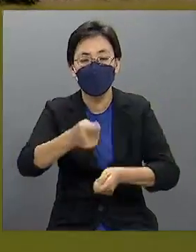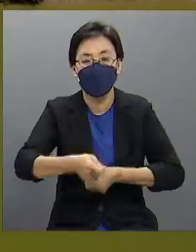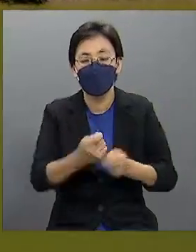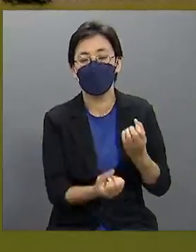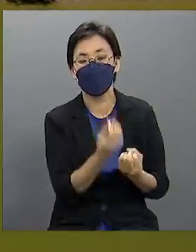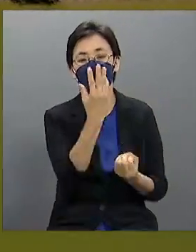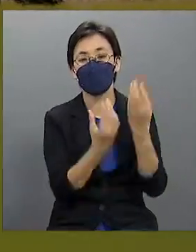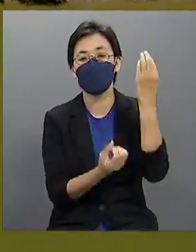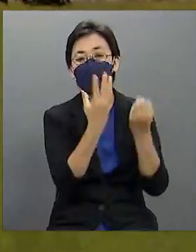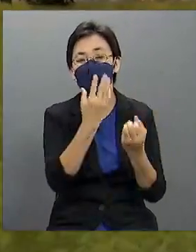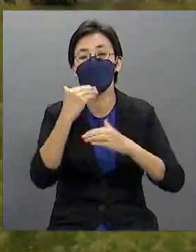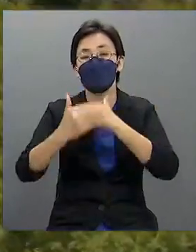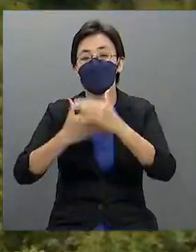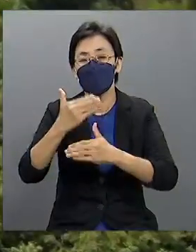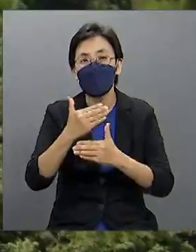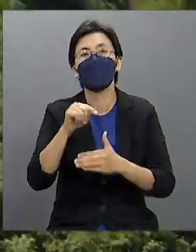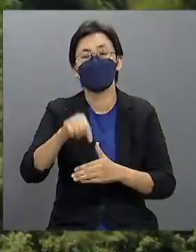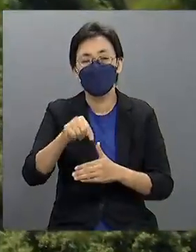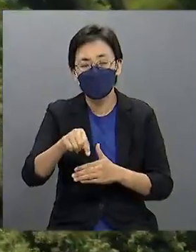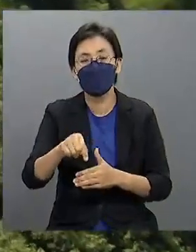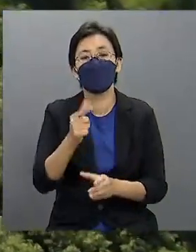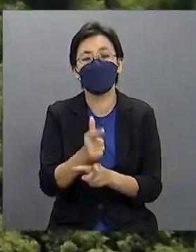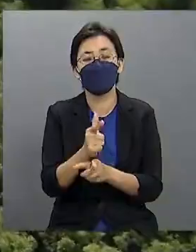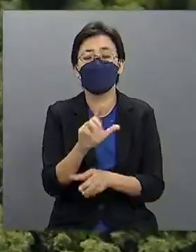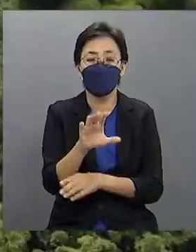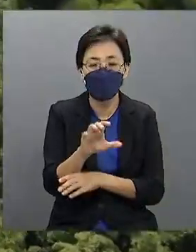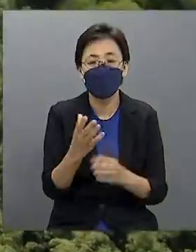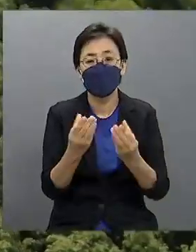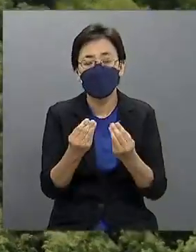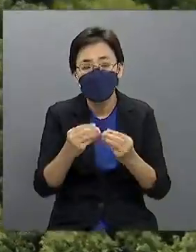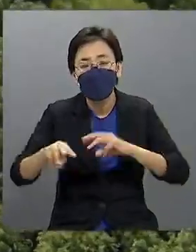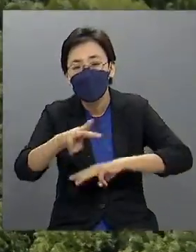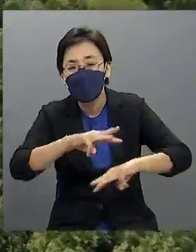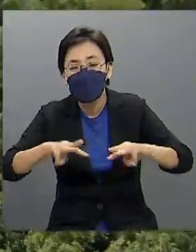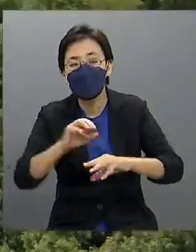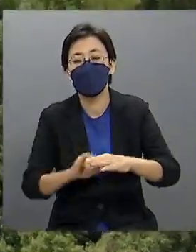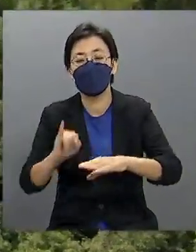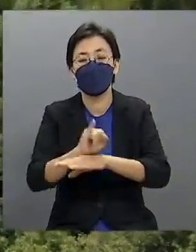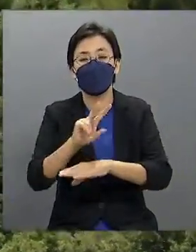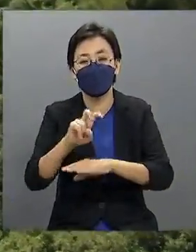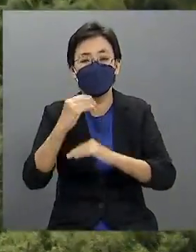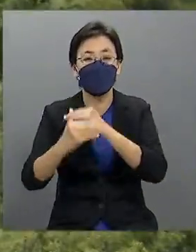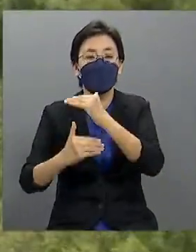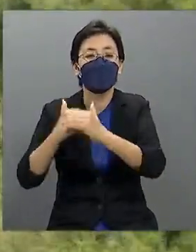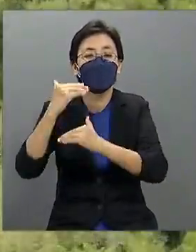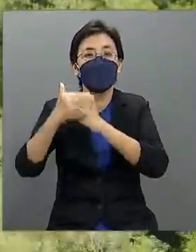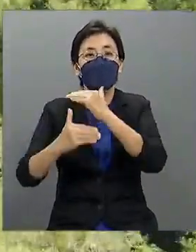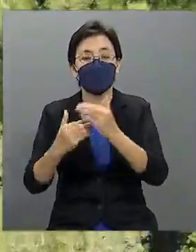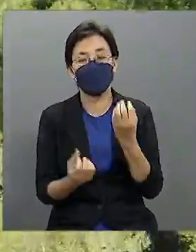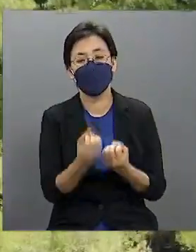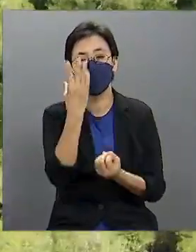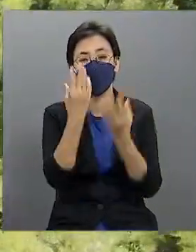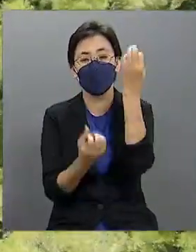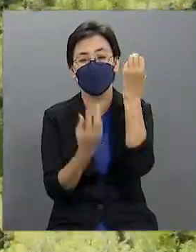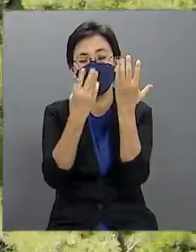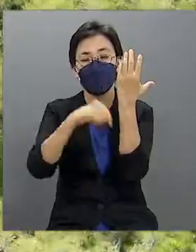ื้นฟูน่าคุ้งร้างและที่ดินสาธรณะประโยชน์กวา 200 ไร่จนกลสภามาเป็นป่าชายเลนที่สมบูรณ์